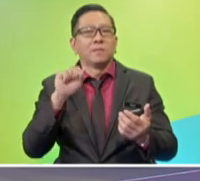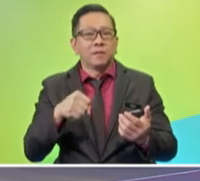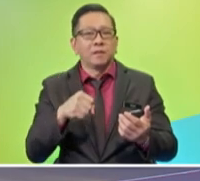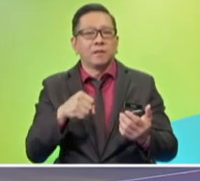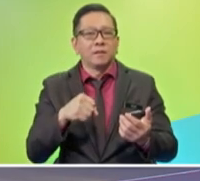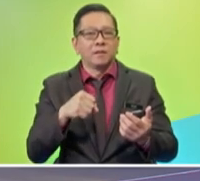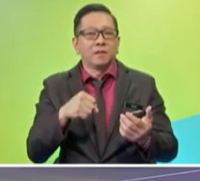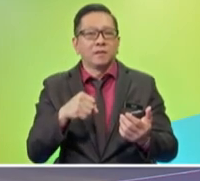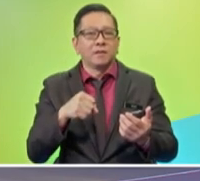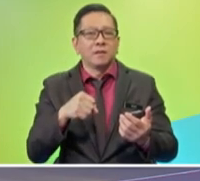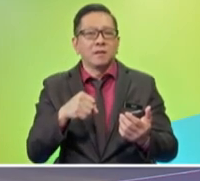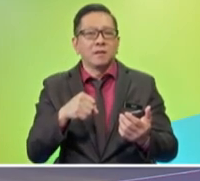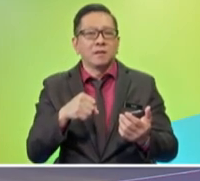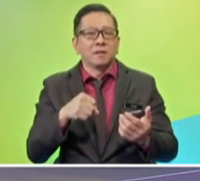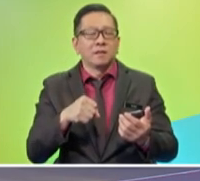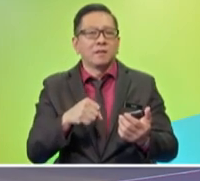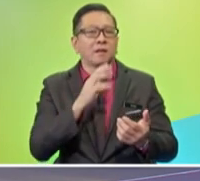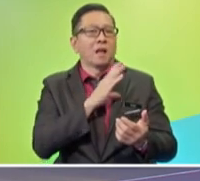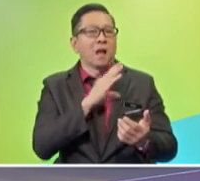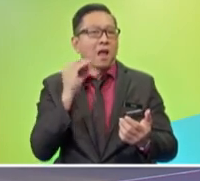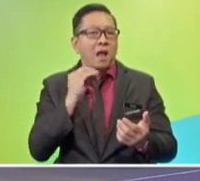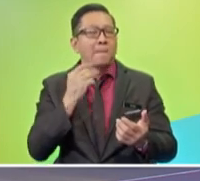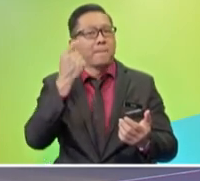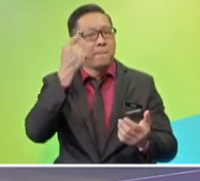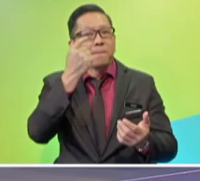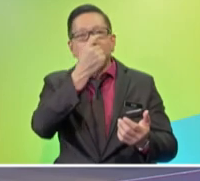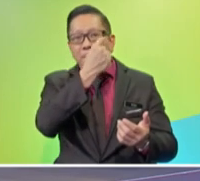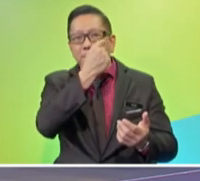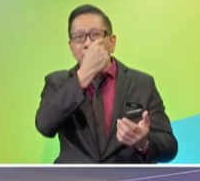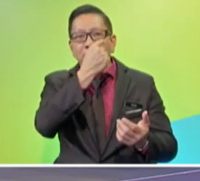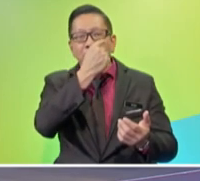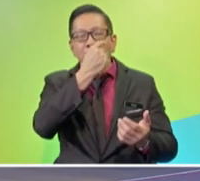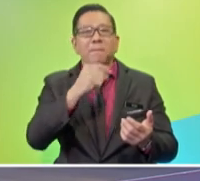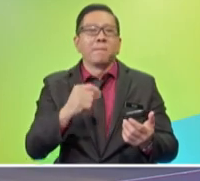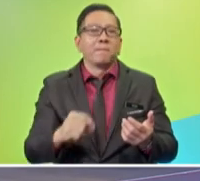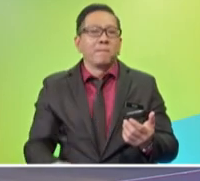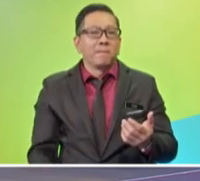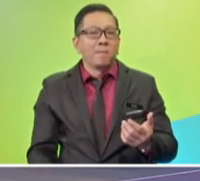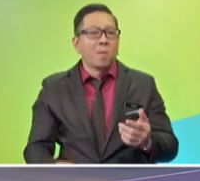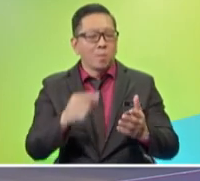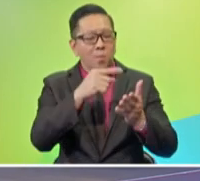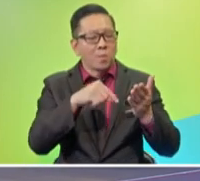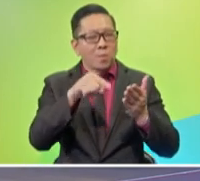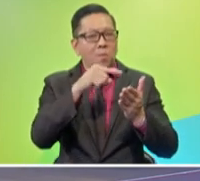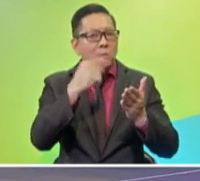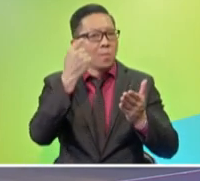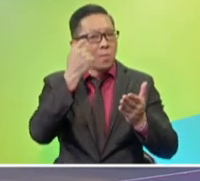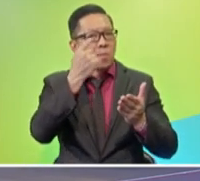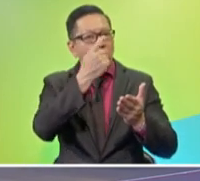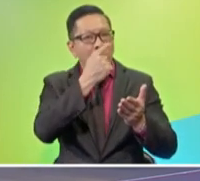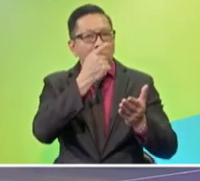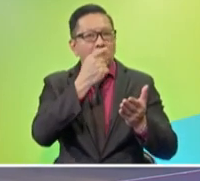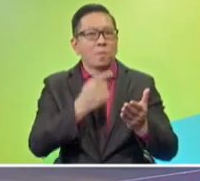perlukan matanya. Baik. Dan pada belakang matanya ada warna ini, bulatan merah. Dan juga kita